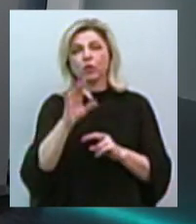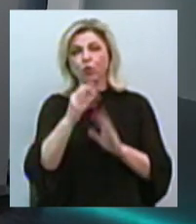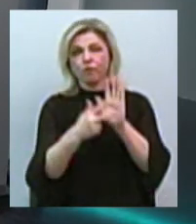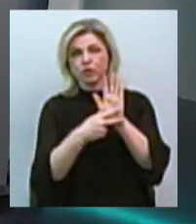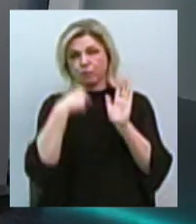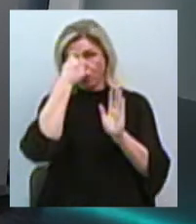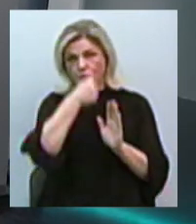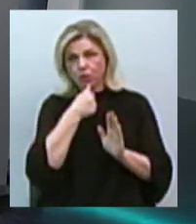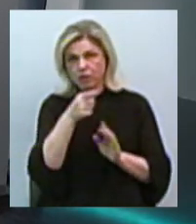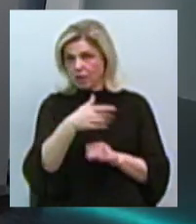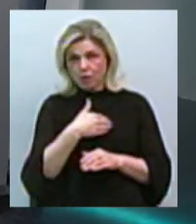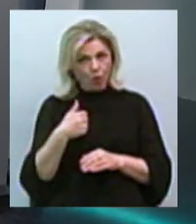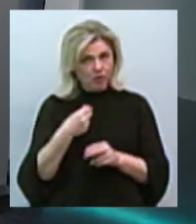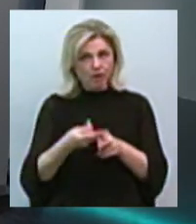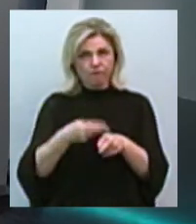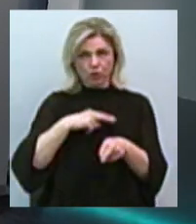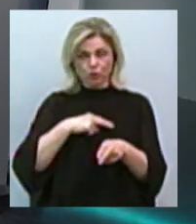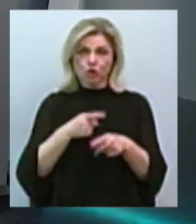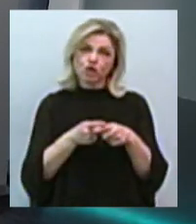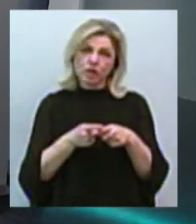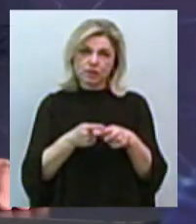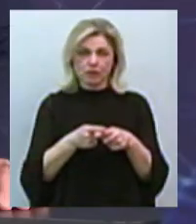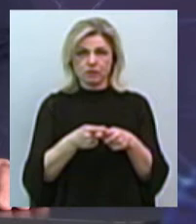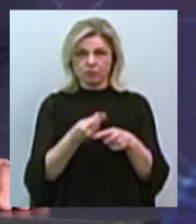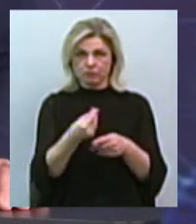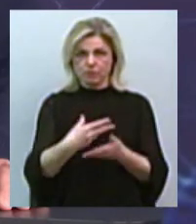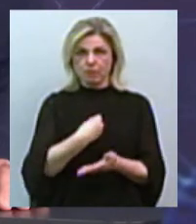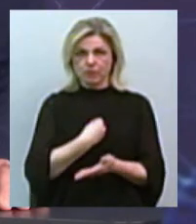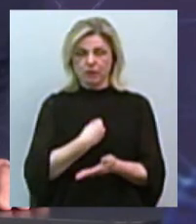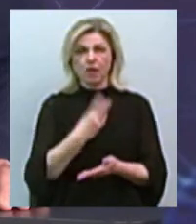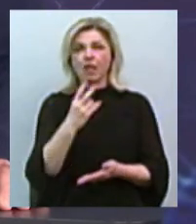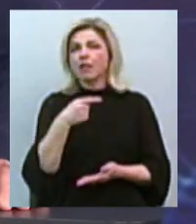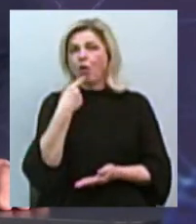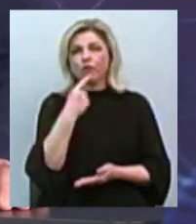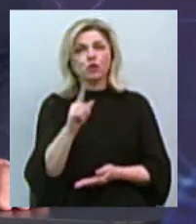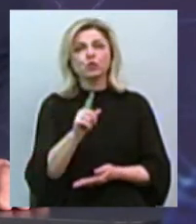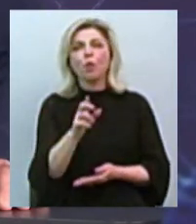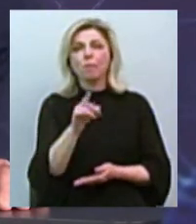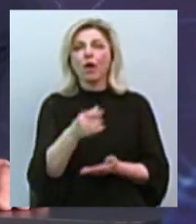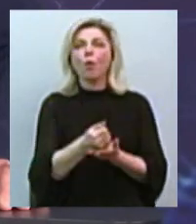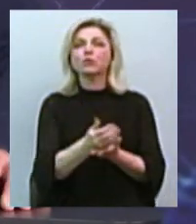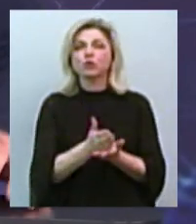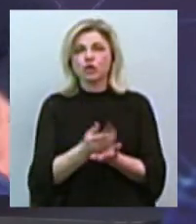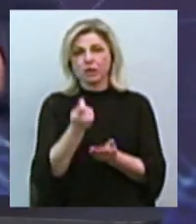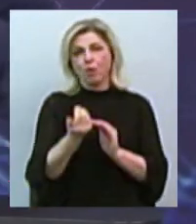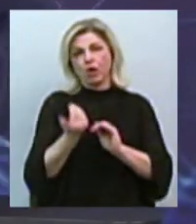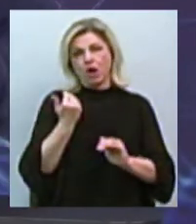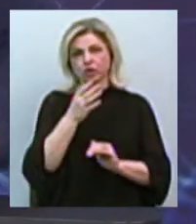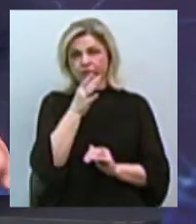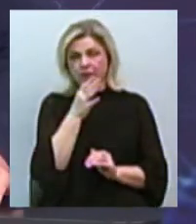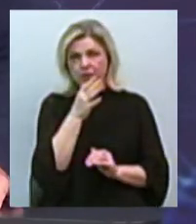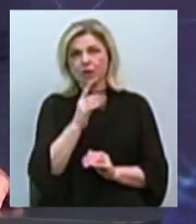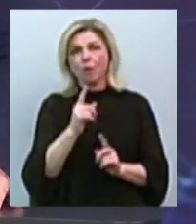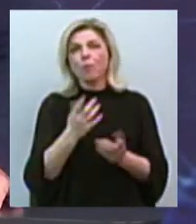вы вернуть кредит? Или хотя бы частично хотя бы рассчитаться? Не говоря уже о том, чтобы обслужить немножко раньше времени, потому что вот сейчас